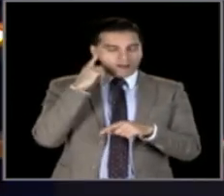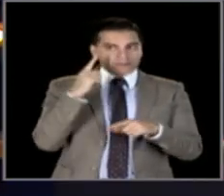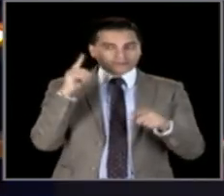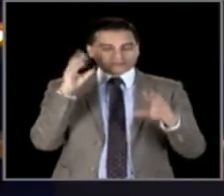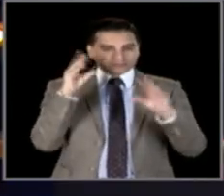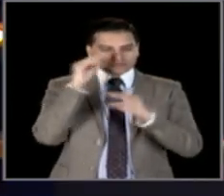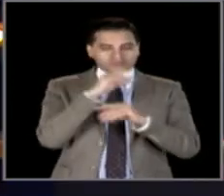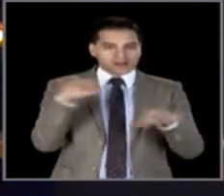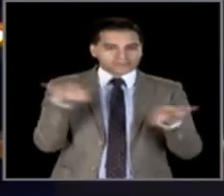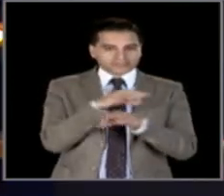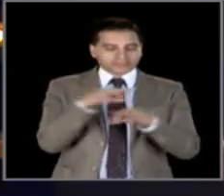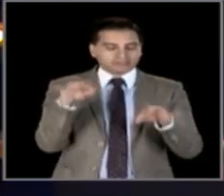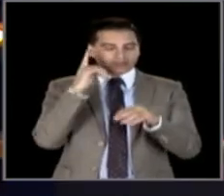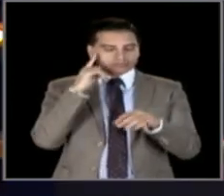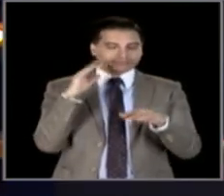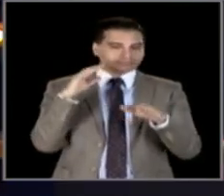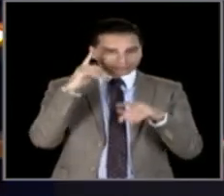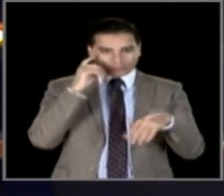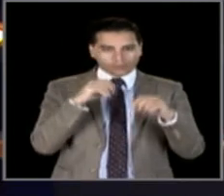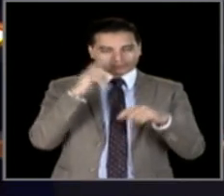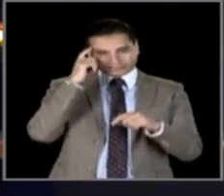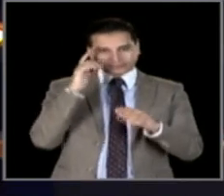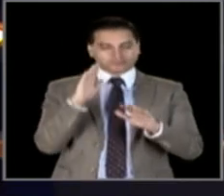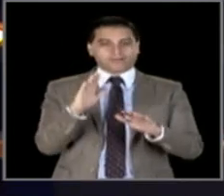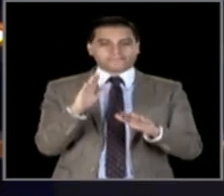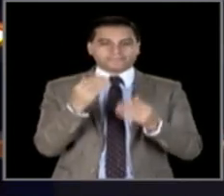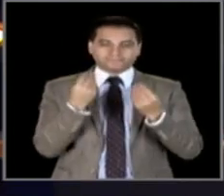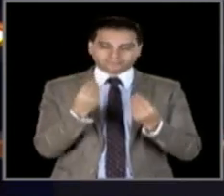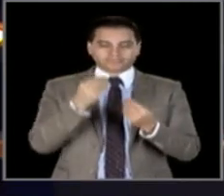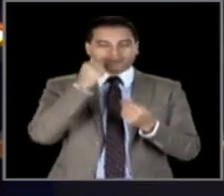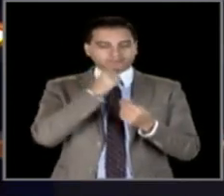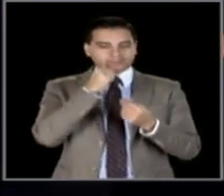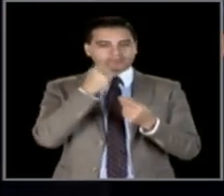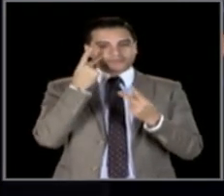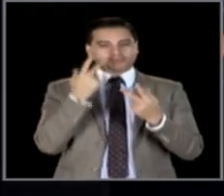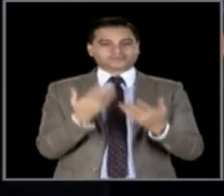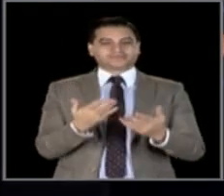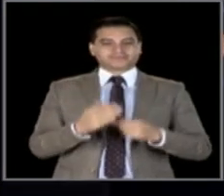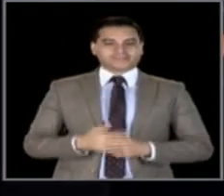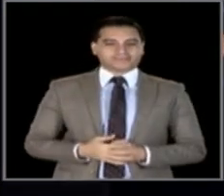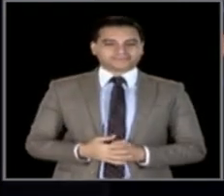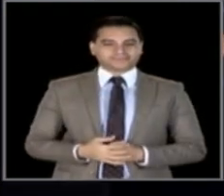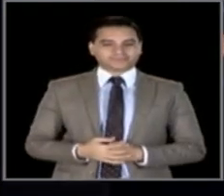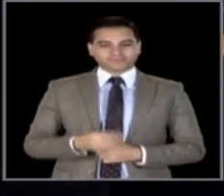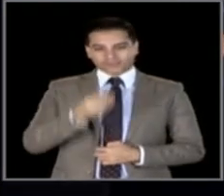والإضاءة والكاميرات والتصوير الدنيا هتتغير. اصبري وهتشوفي. بتحبي